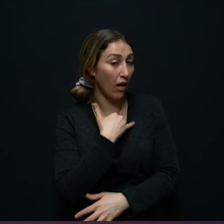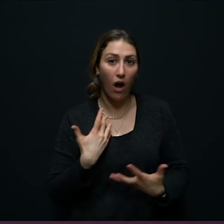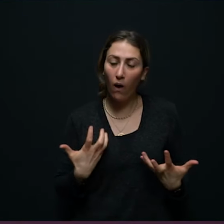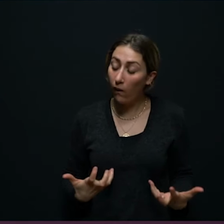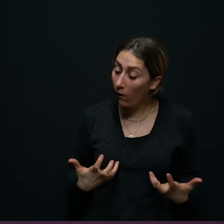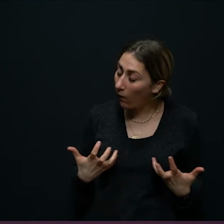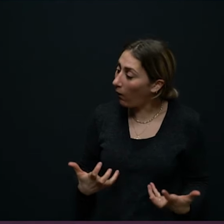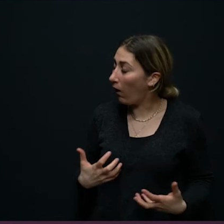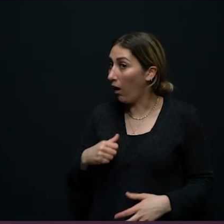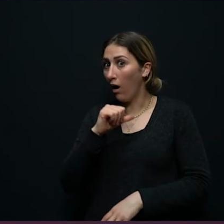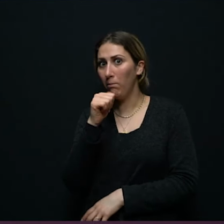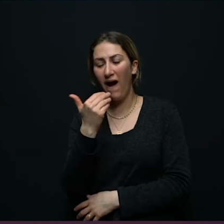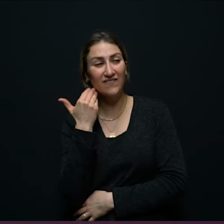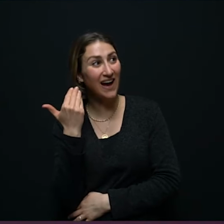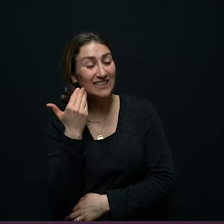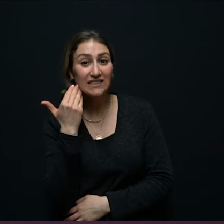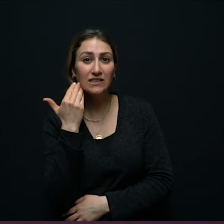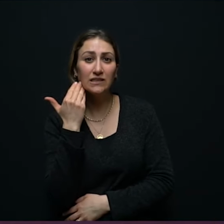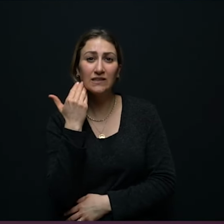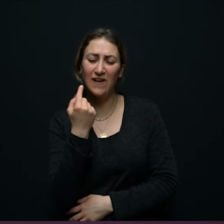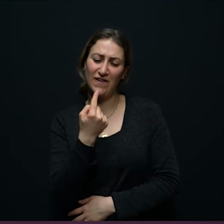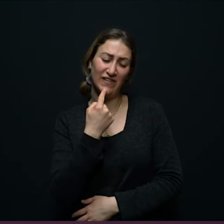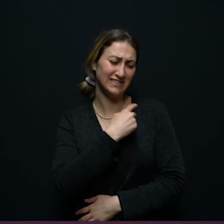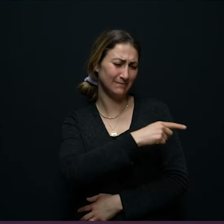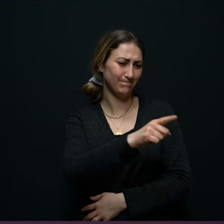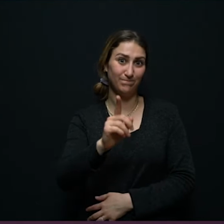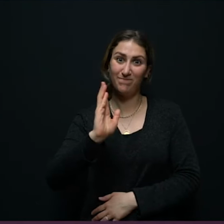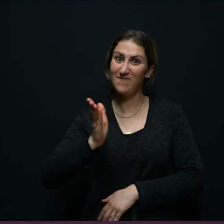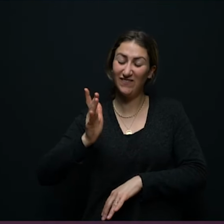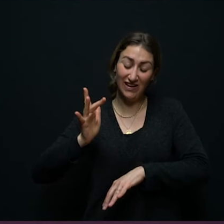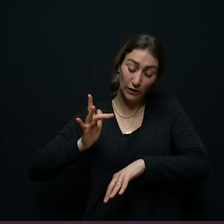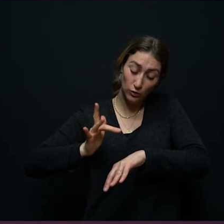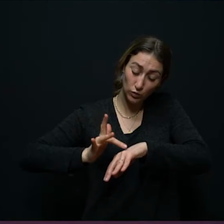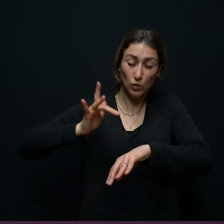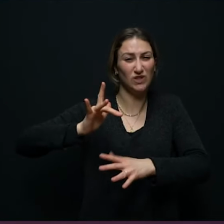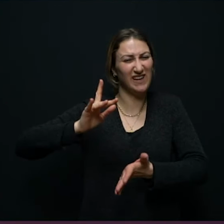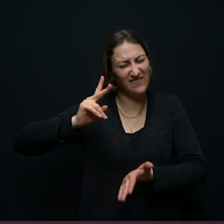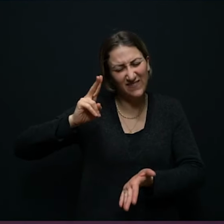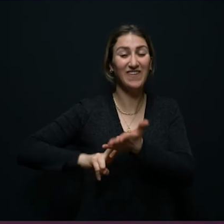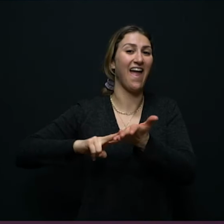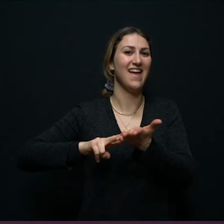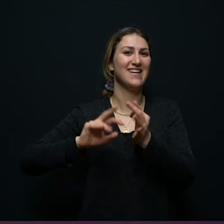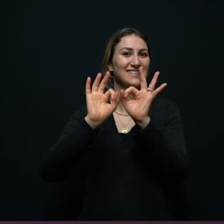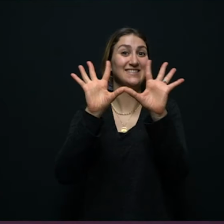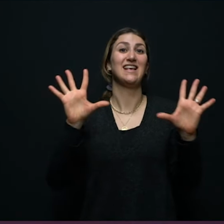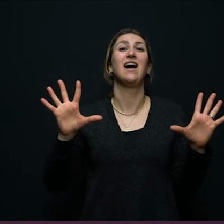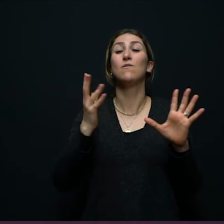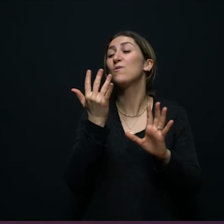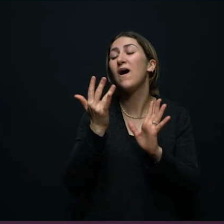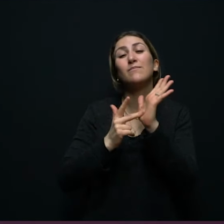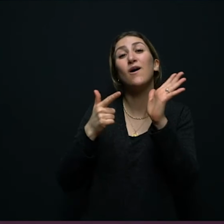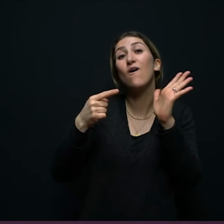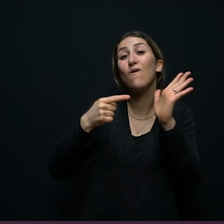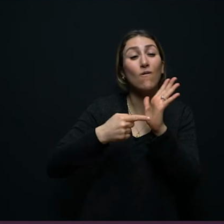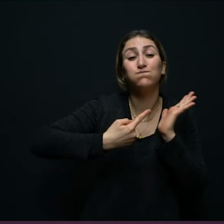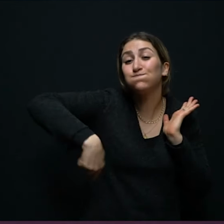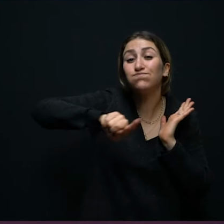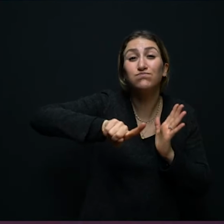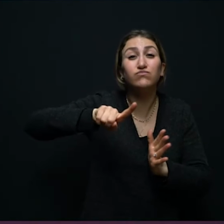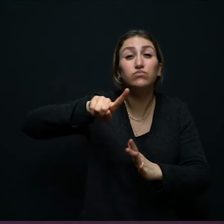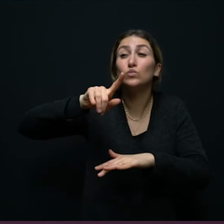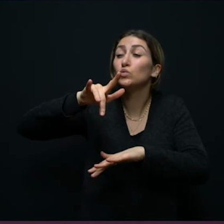réellement la sainteté parce que lorsqu'on goûte à la sainteté de dieu elle nous attire irrésistiblement 17